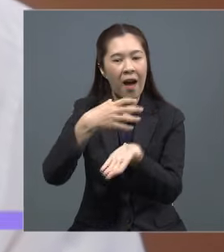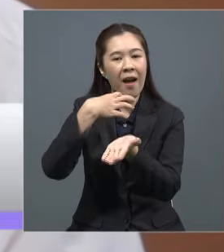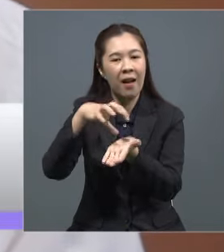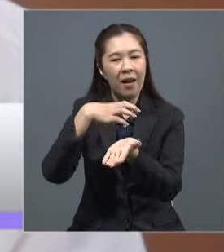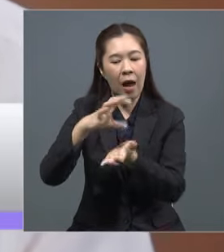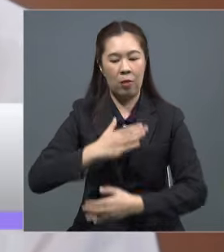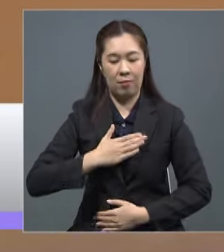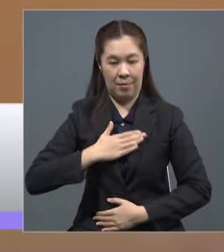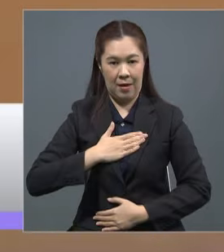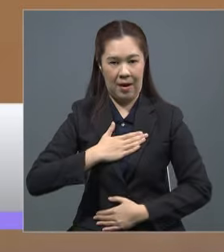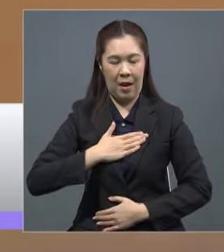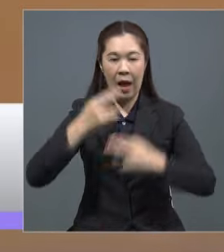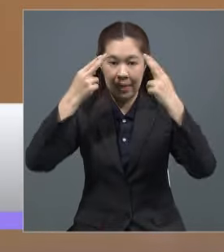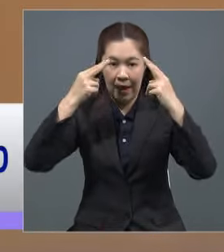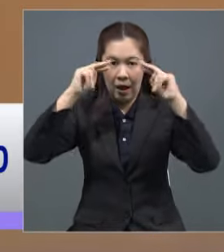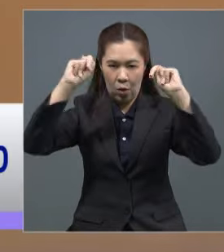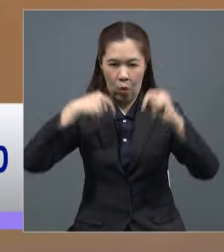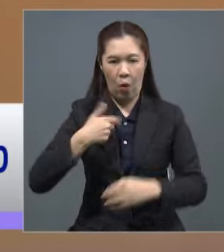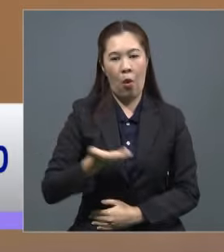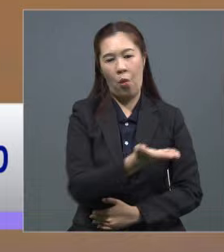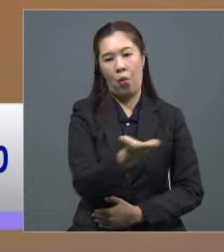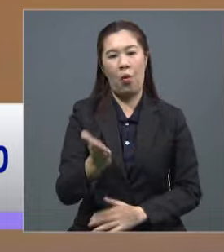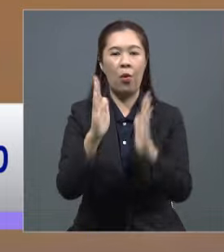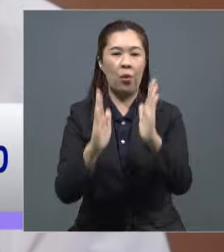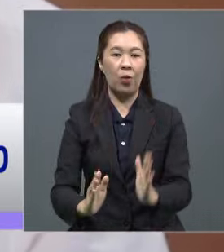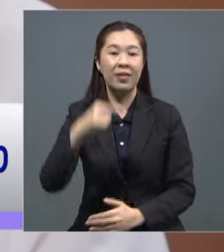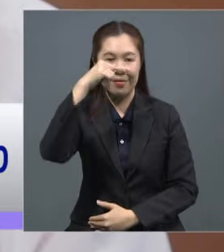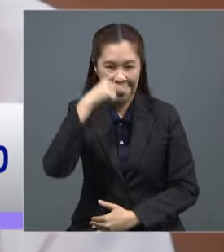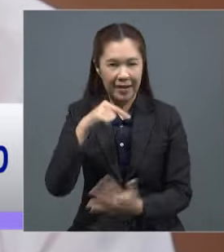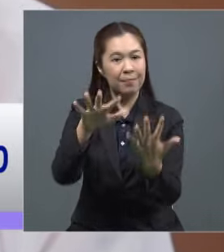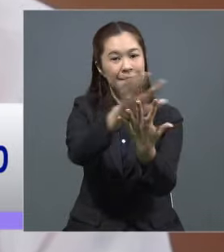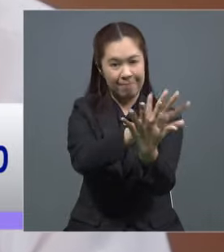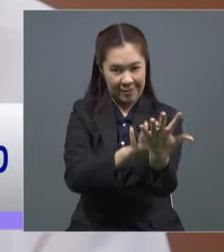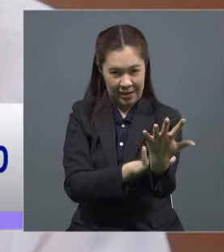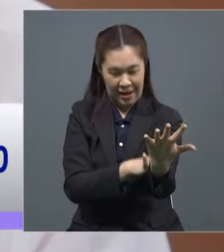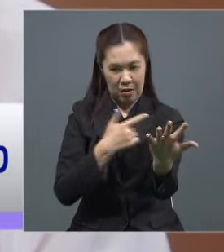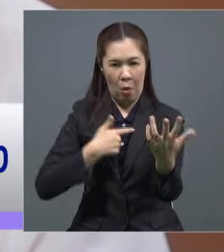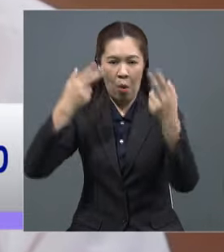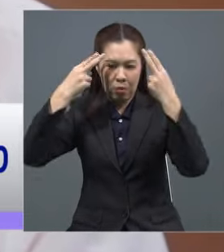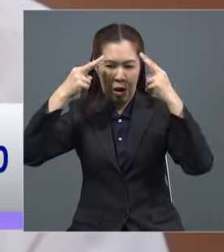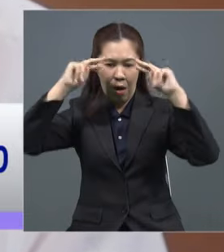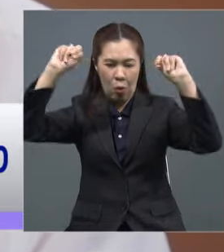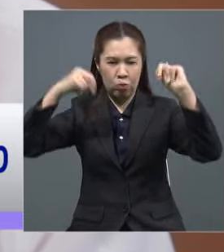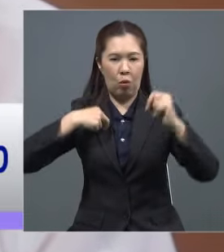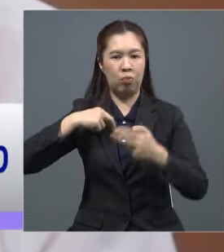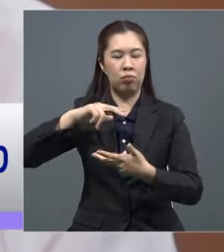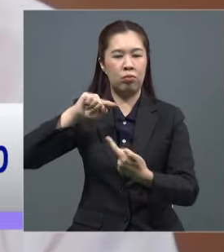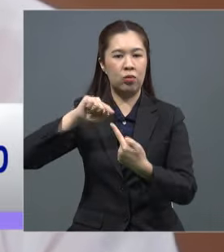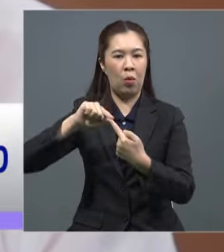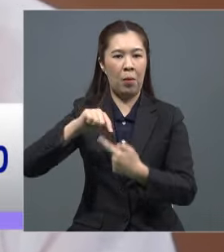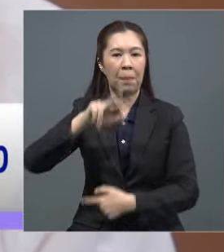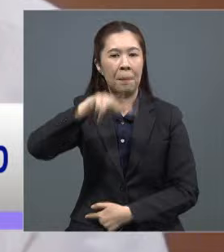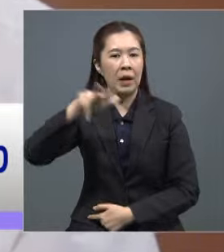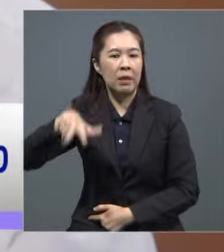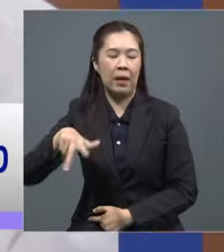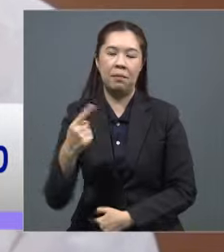รัฐมนตรีเนี่ยก็ถือว่าเป็นนายกของคนไทยทั้งประเทศนะครับไม่ใช่เป็นนายกของพรรคเพื่อไทยเพียงอย่างเดียวแน่นอนว่า